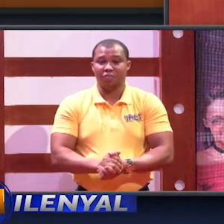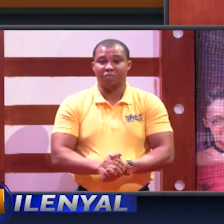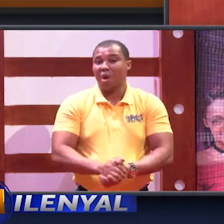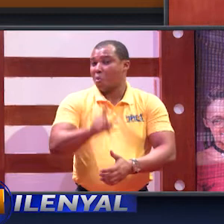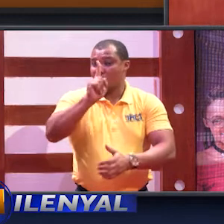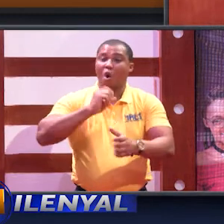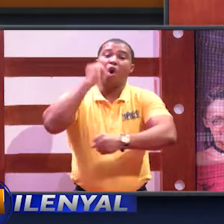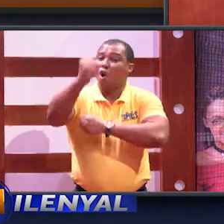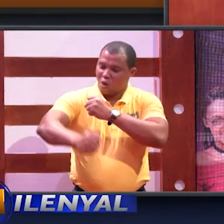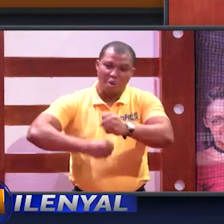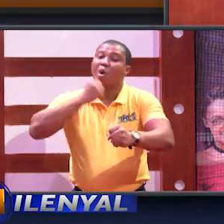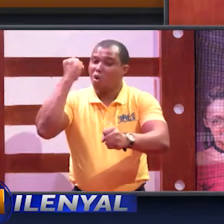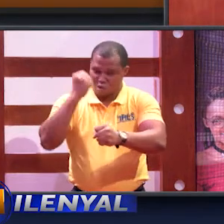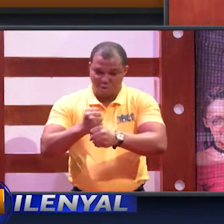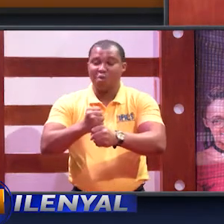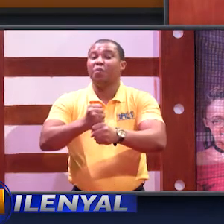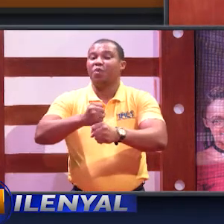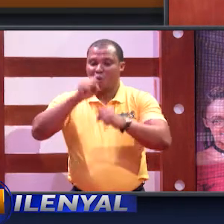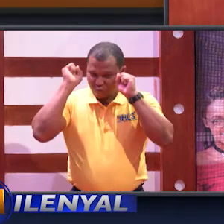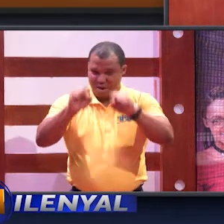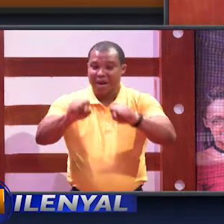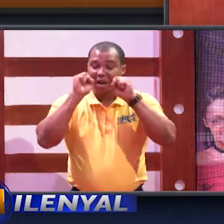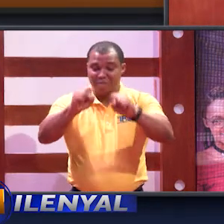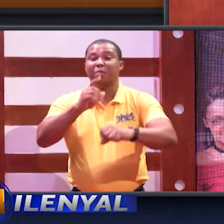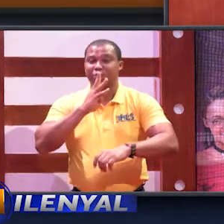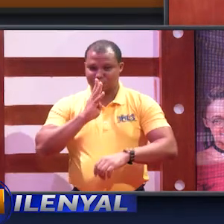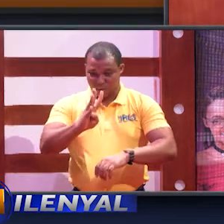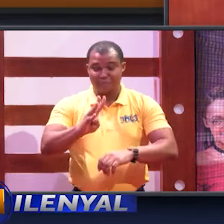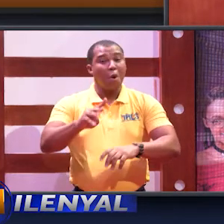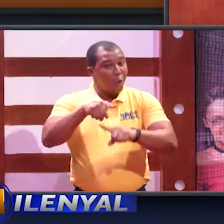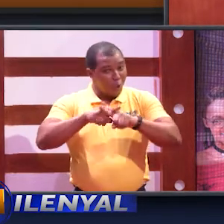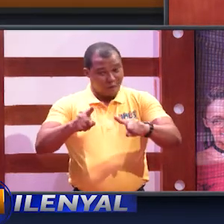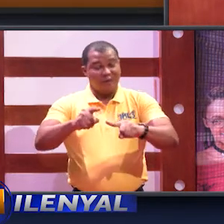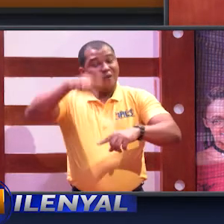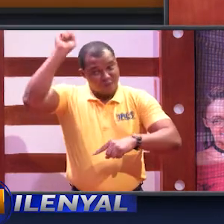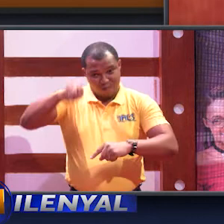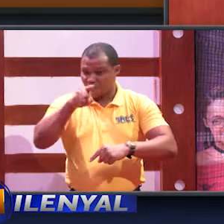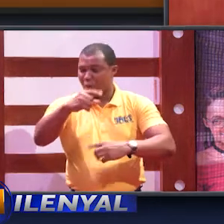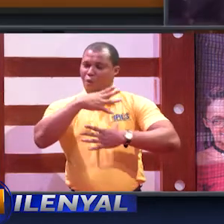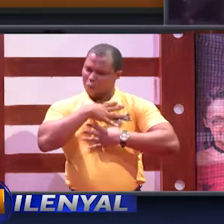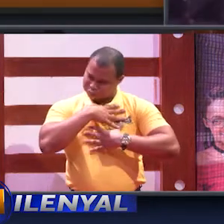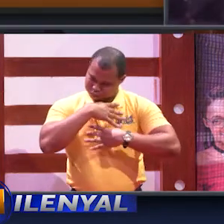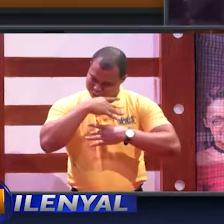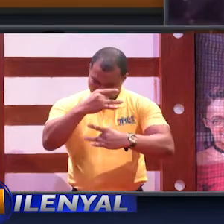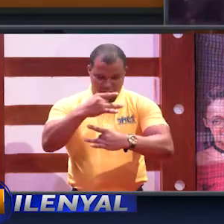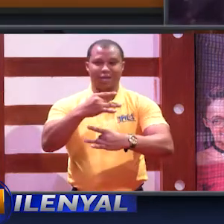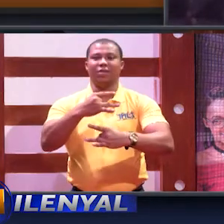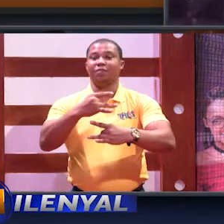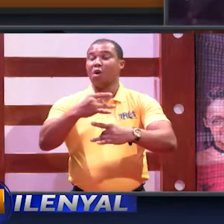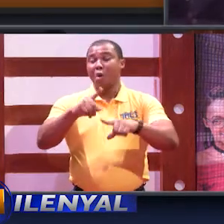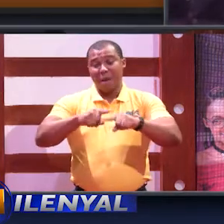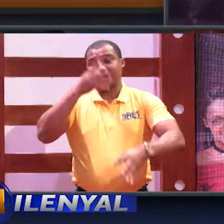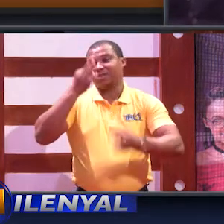un an au max pour parler langue signe. Mais bien entendu, il faut intéresser. Parce que si nous avons dans quoi, c'est chat